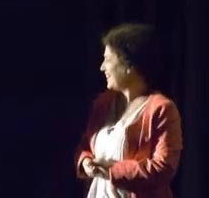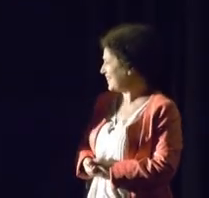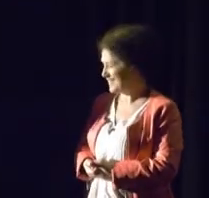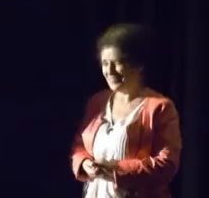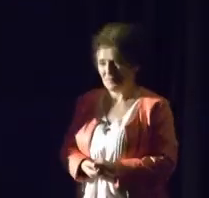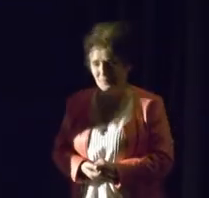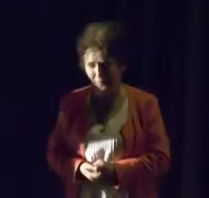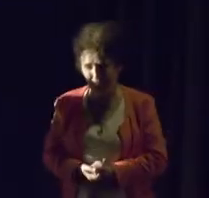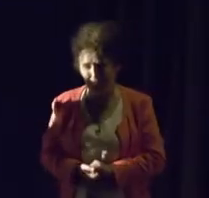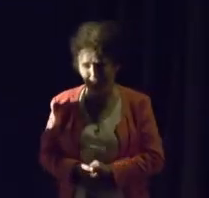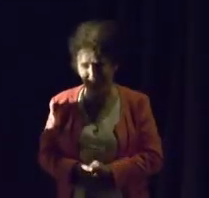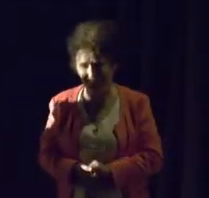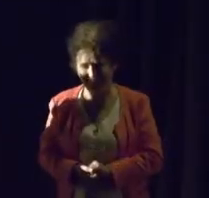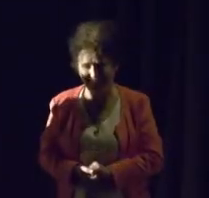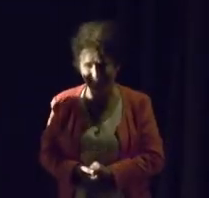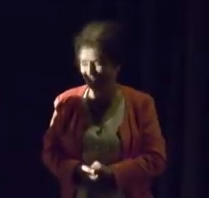Е тортура.